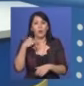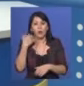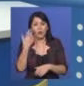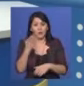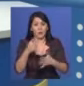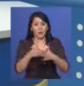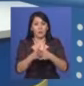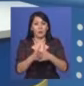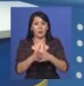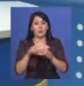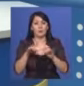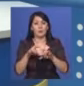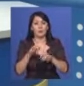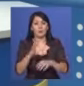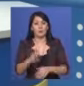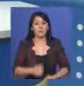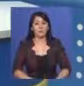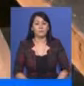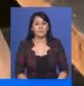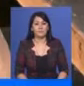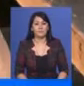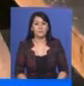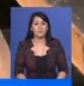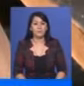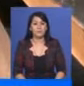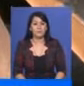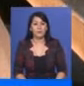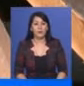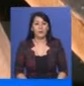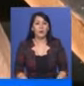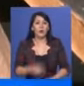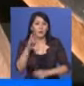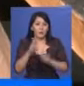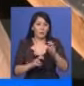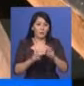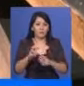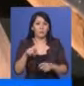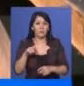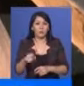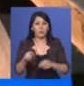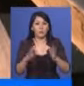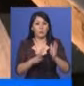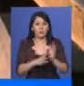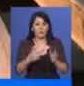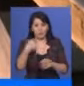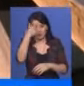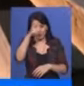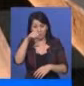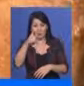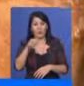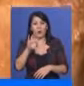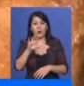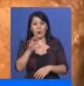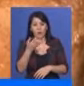күнге дейін жалғасын таппақшы, әріптесім тарқатып айтады. Кәсіпорынның 1933 жылдан бергі тарихы бар. Ал особый